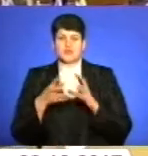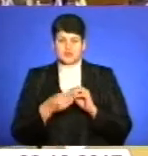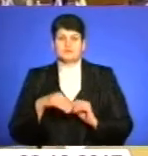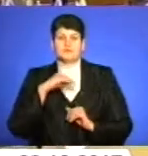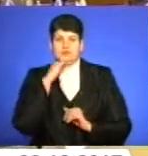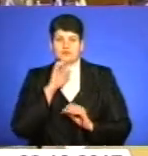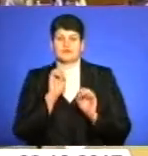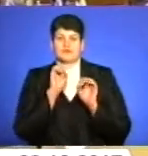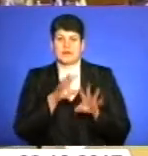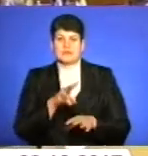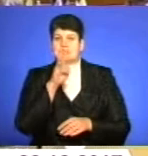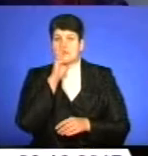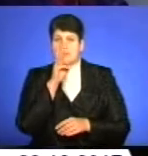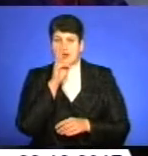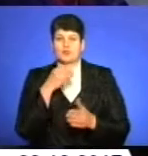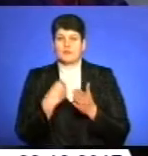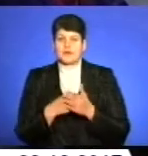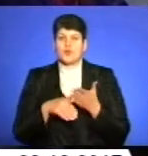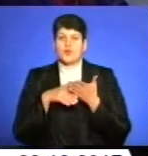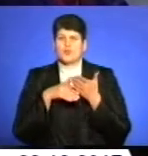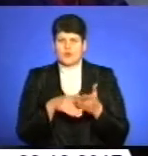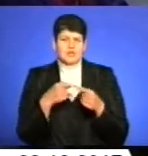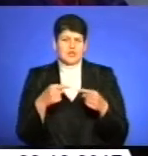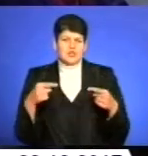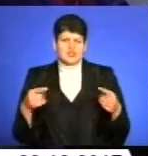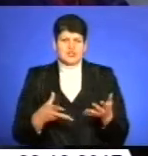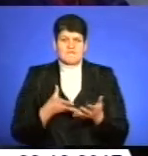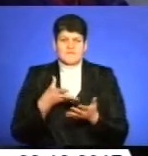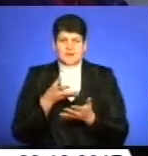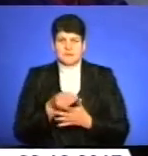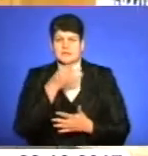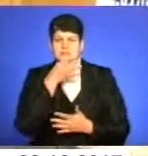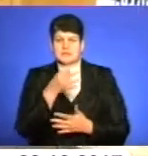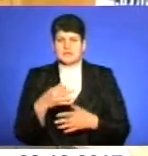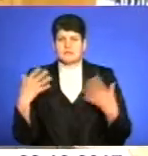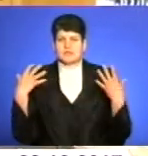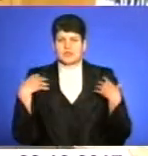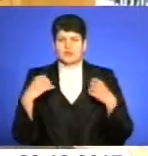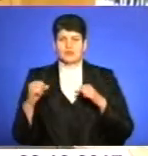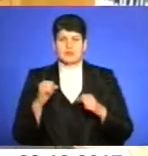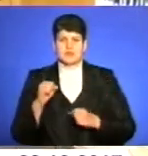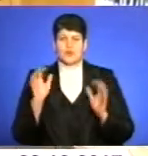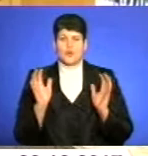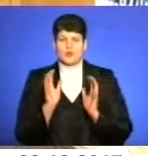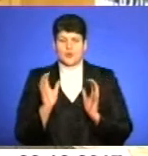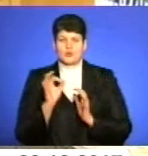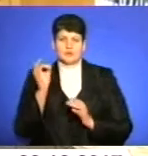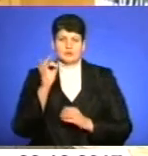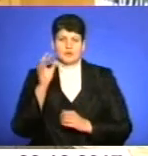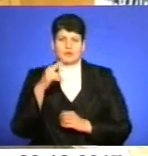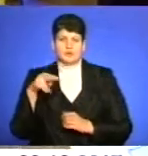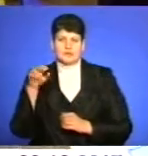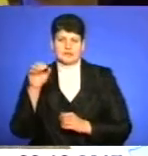аби віддати заробітну плату, матеріальну допомогу й інші виплати, запевнив начальник управління охорони здоров'я Тернопільської